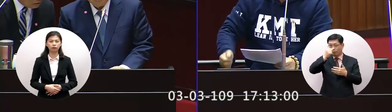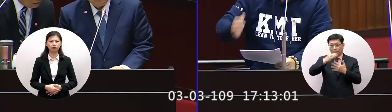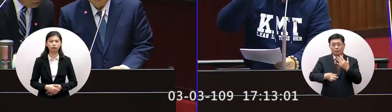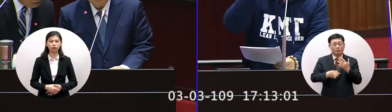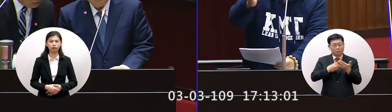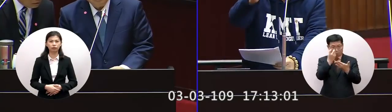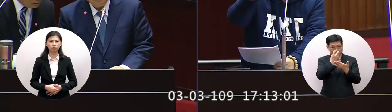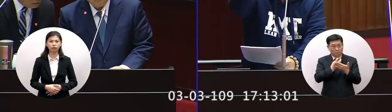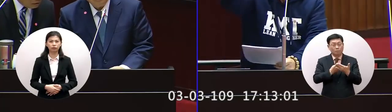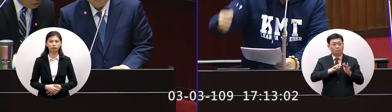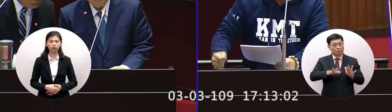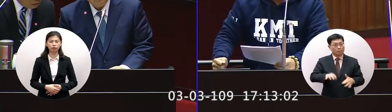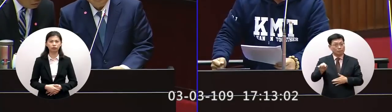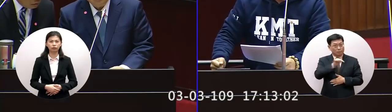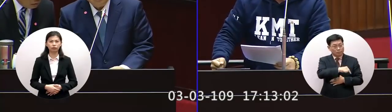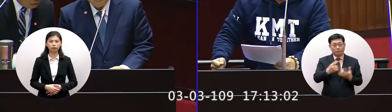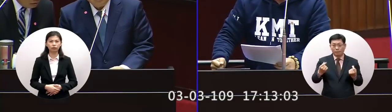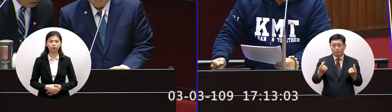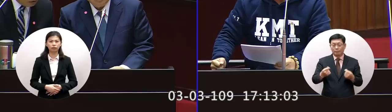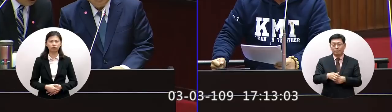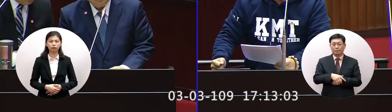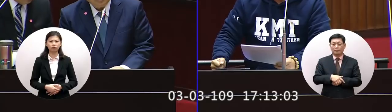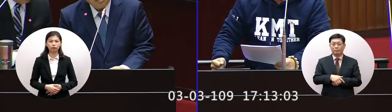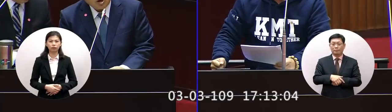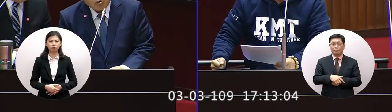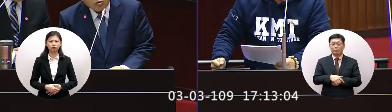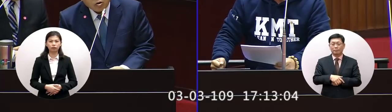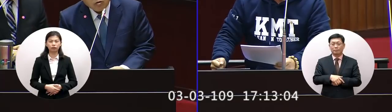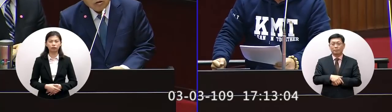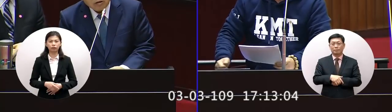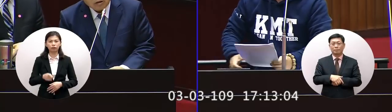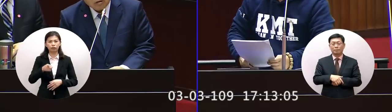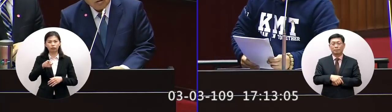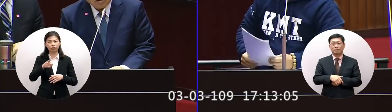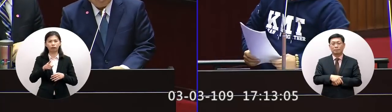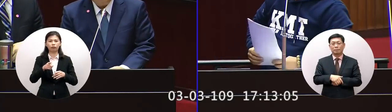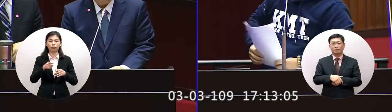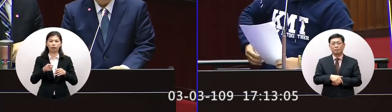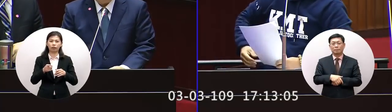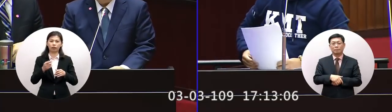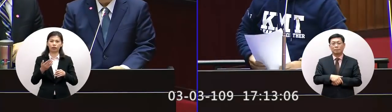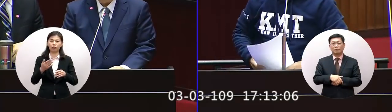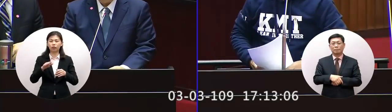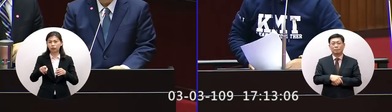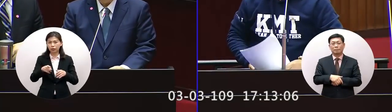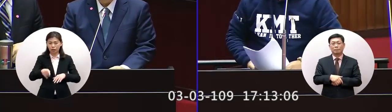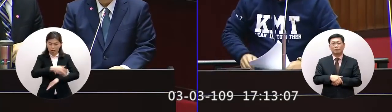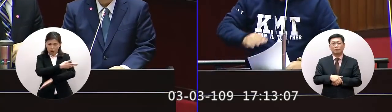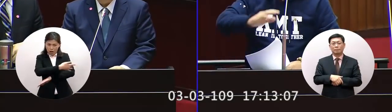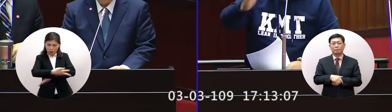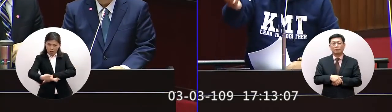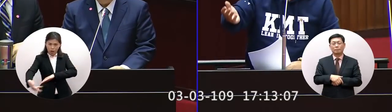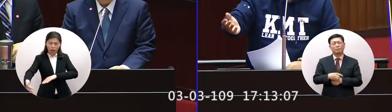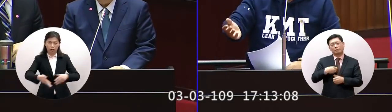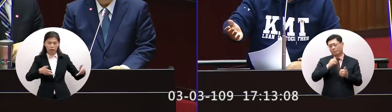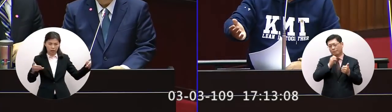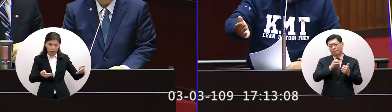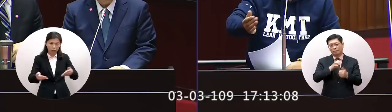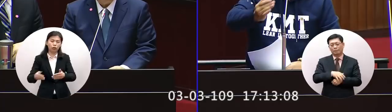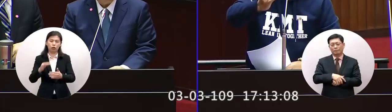看，含你今仔日条文敢唔敢看？ 那个流域综合治理的时候也有这一条， 我跟你